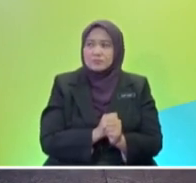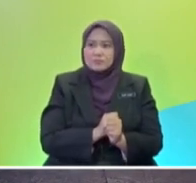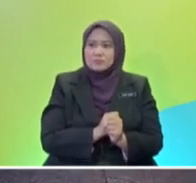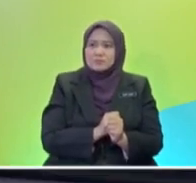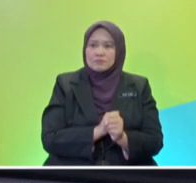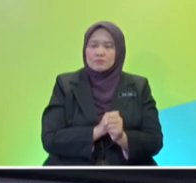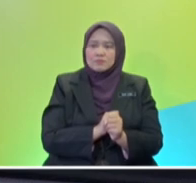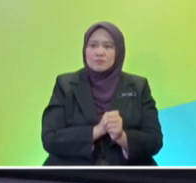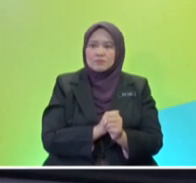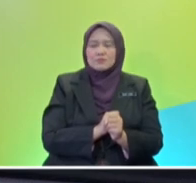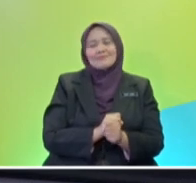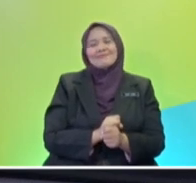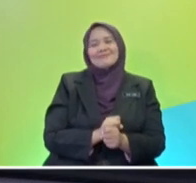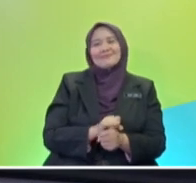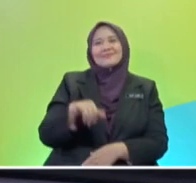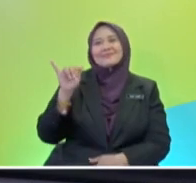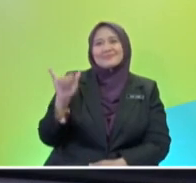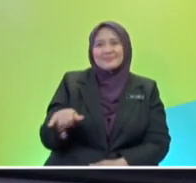2 3 4 5 6